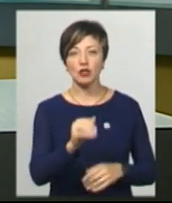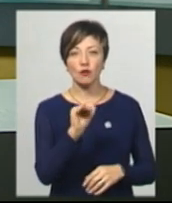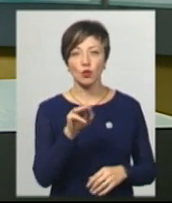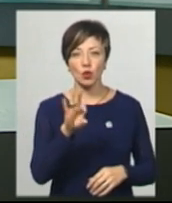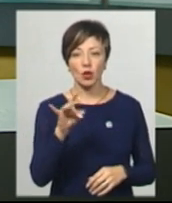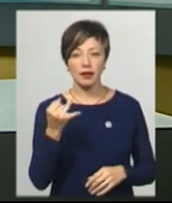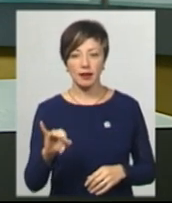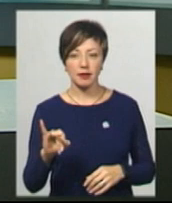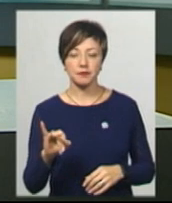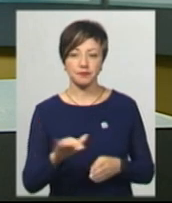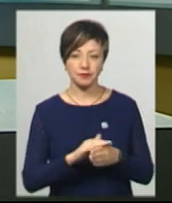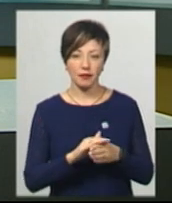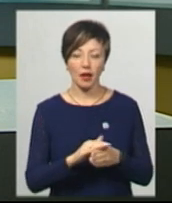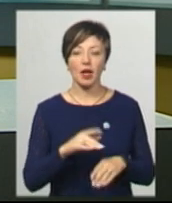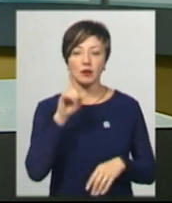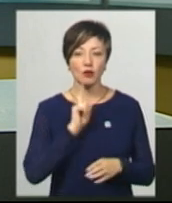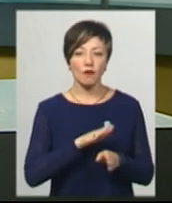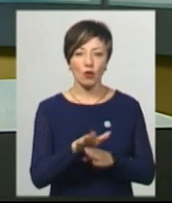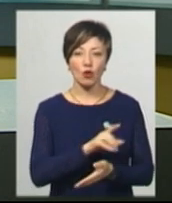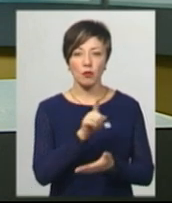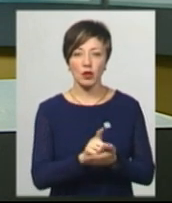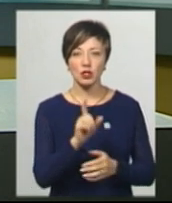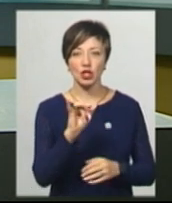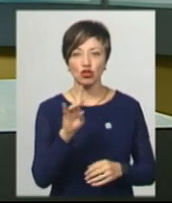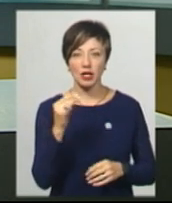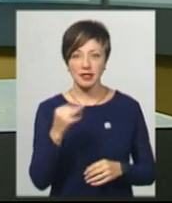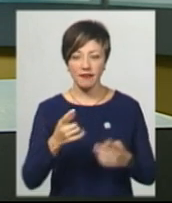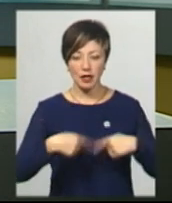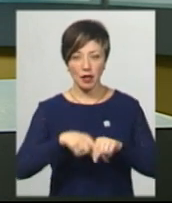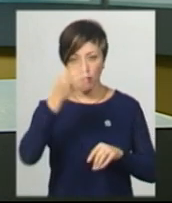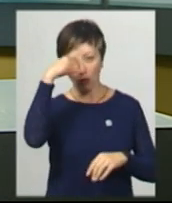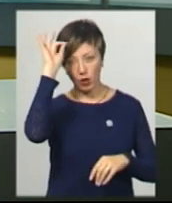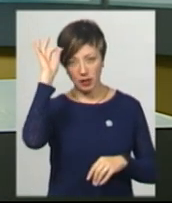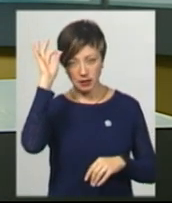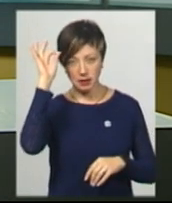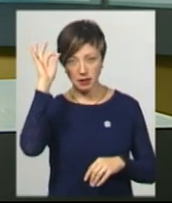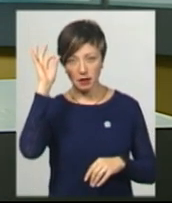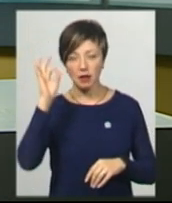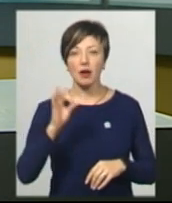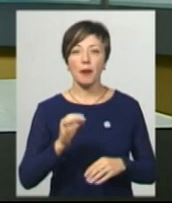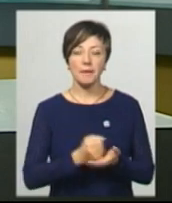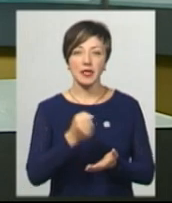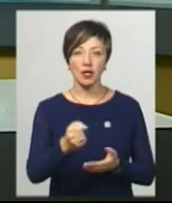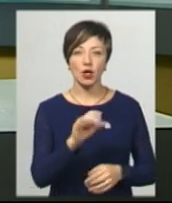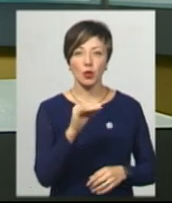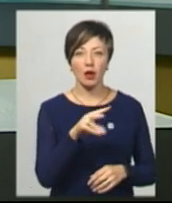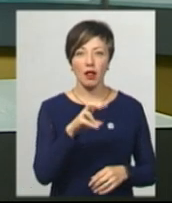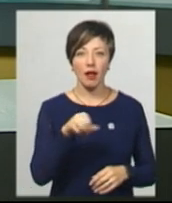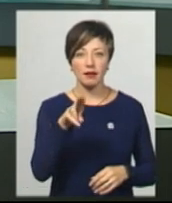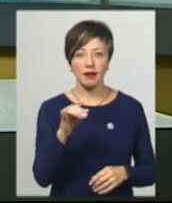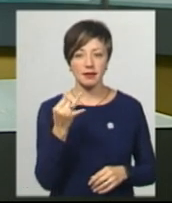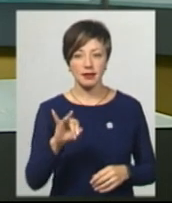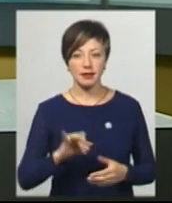Футорного. Крім цього, тимчасово виконуючим обов'язки Зарічанського відділення поліції Хмельницького міського відділу призначено Юрія